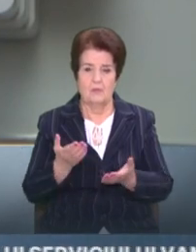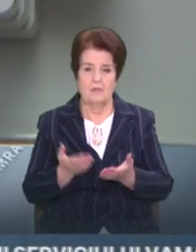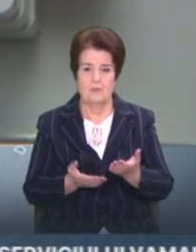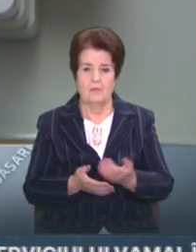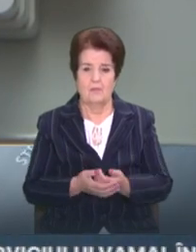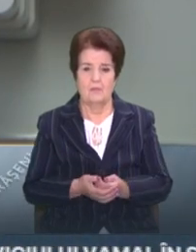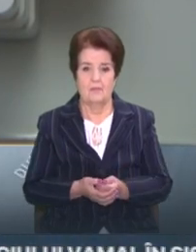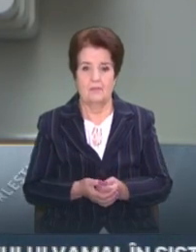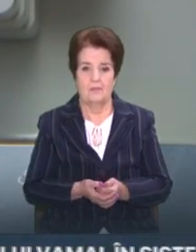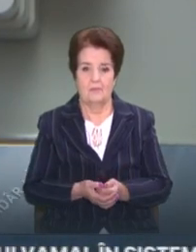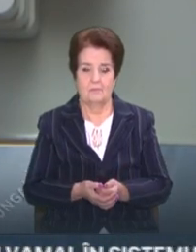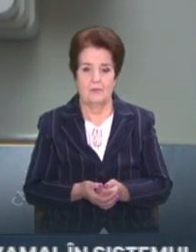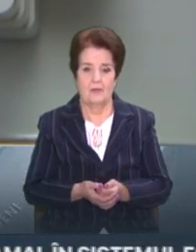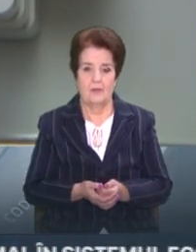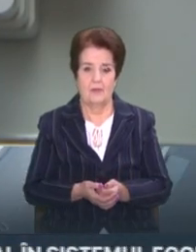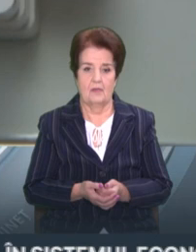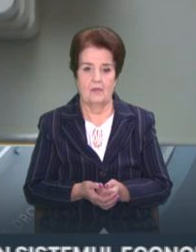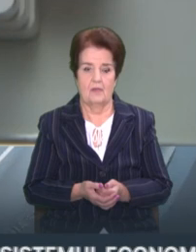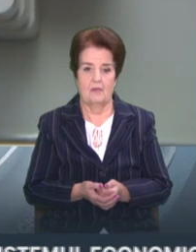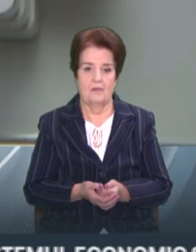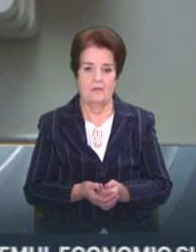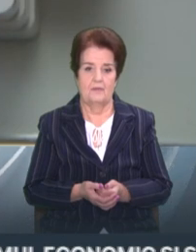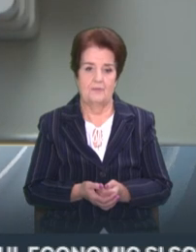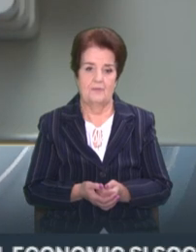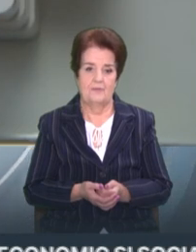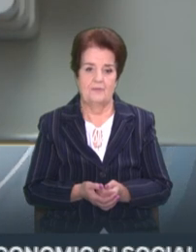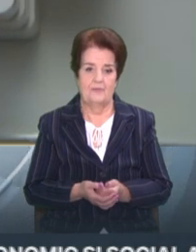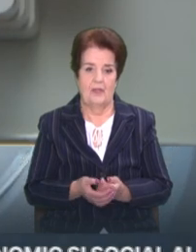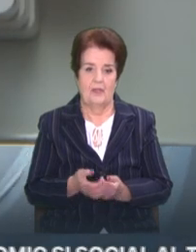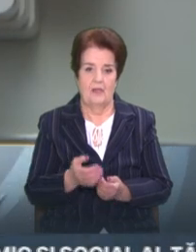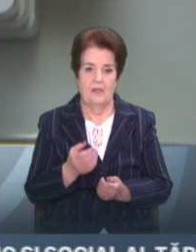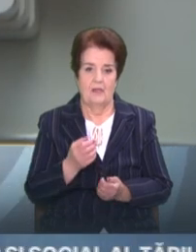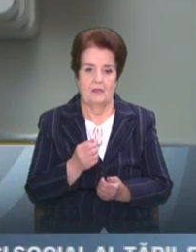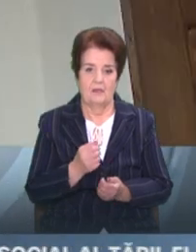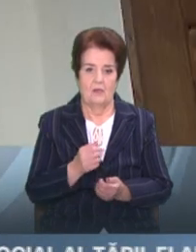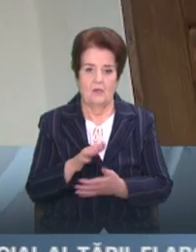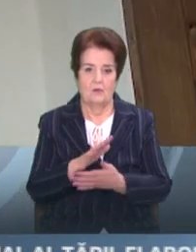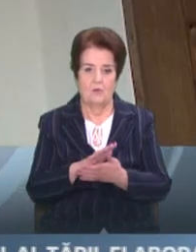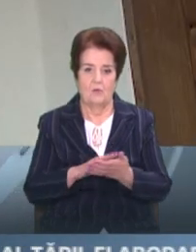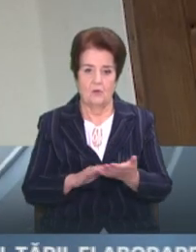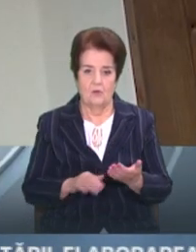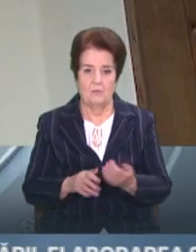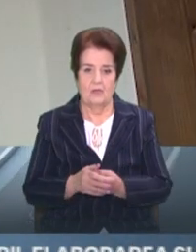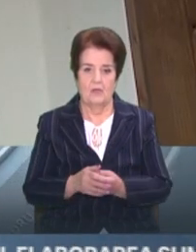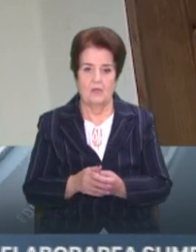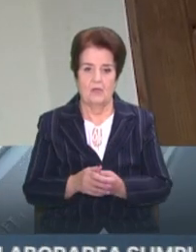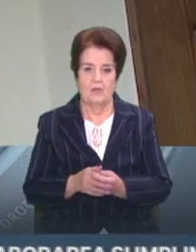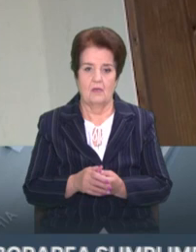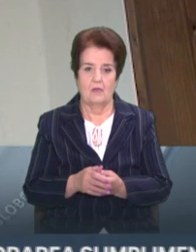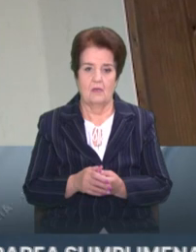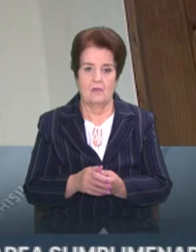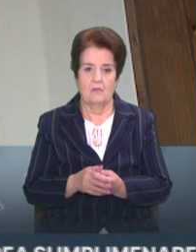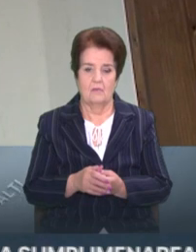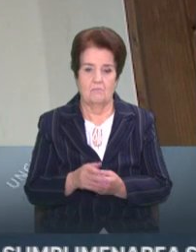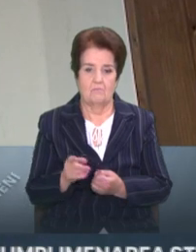100% din energie electrică, din necesarele de energie electrică, sunt limitate. Urmare a deciziei unilaterale a Gazpromului de a reduce